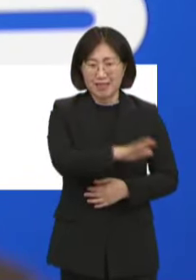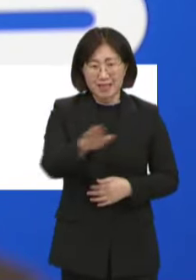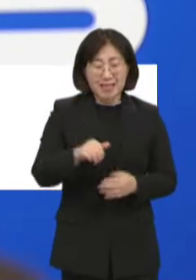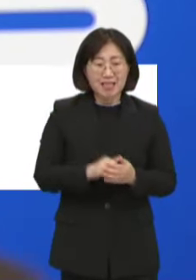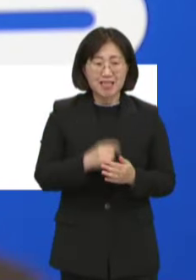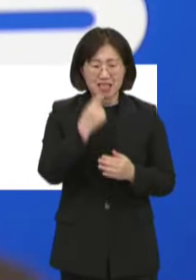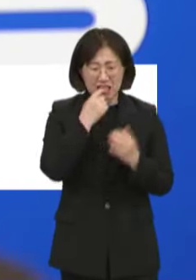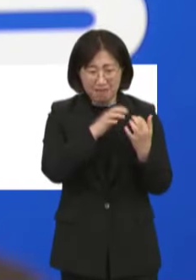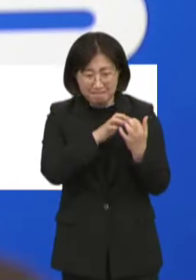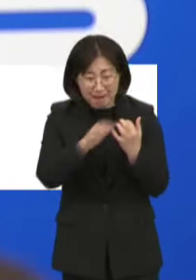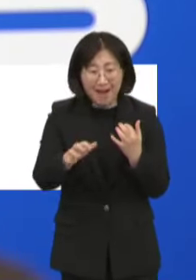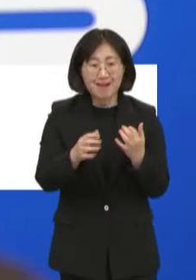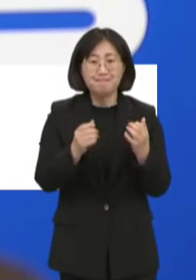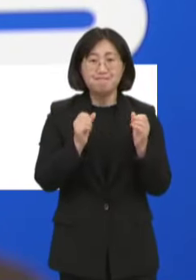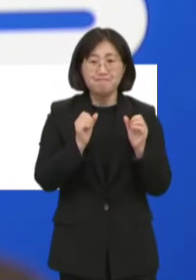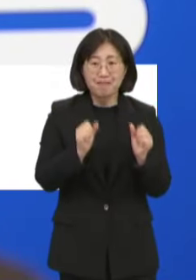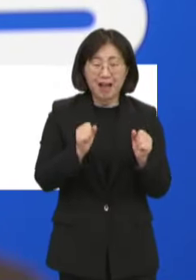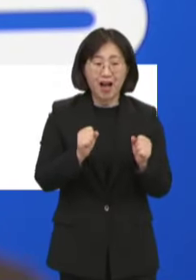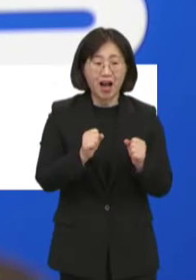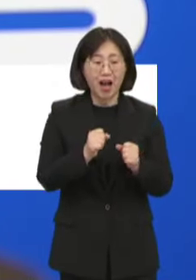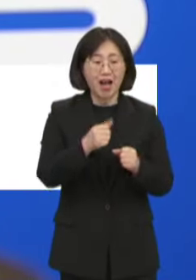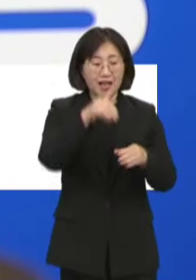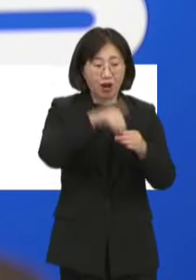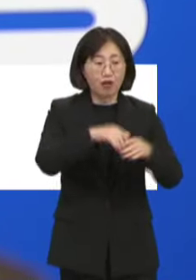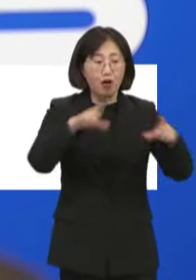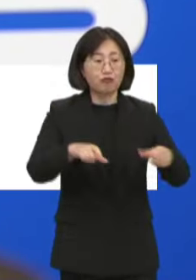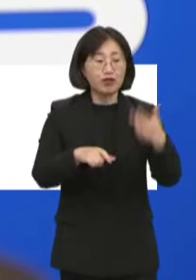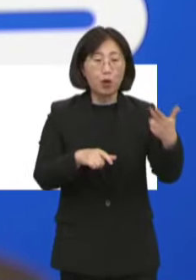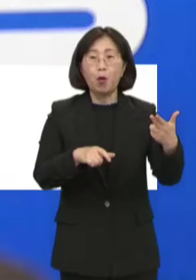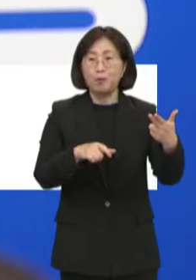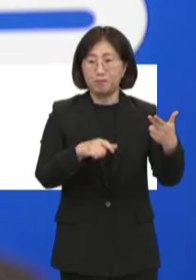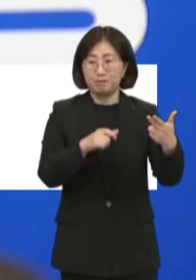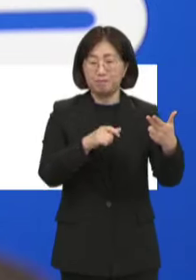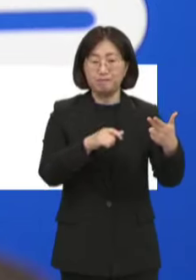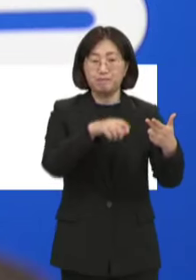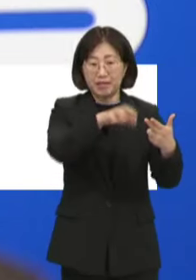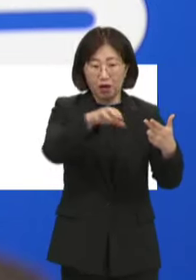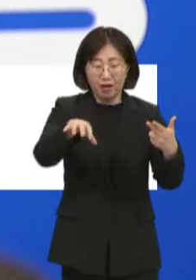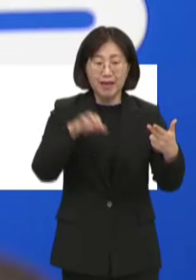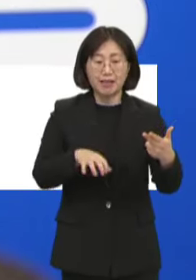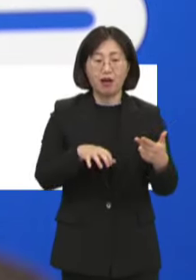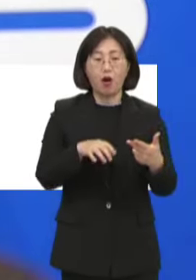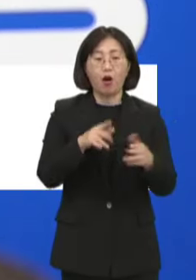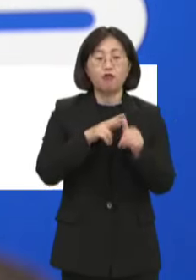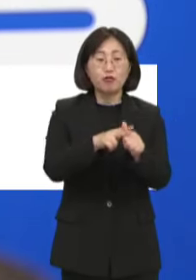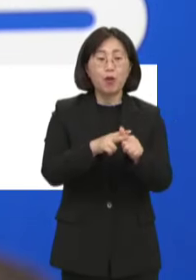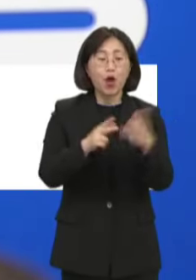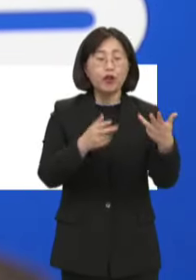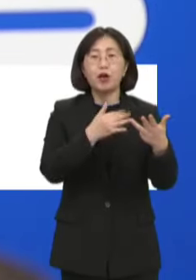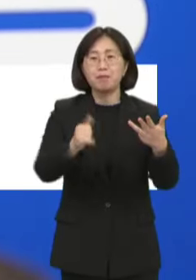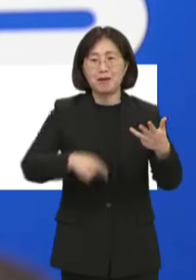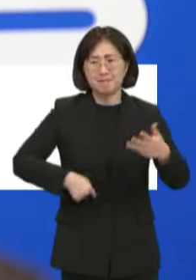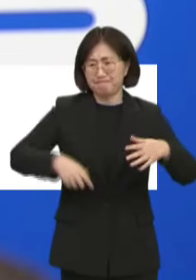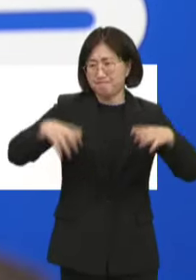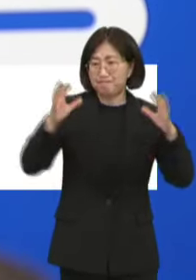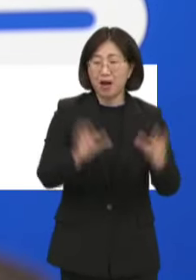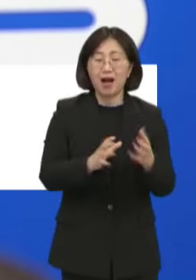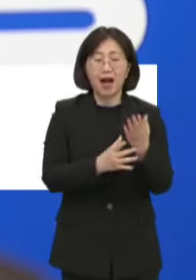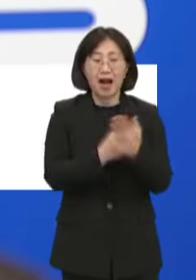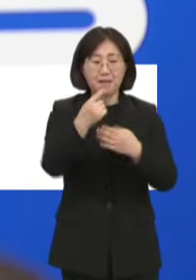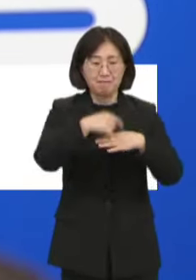7개 선거구에 8명의 후보들이 똘똘 뭉쳐 모두가 한